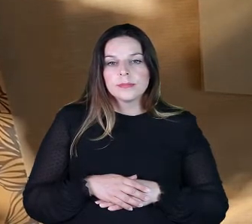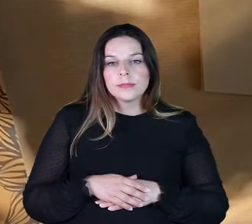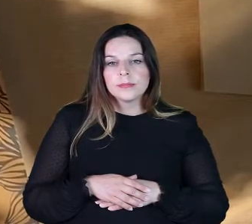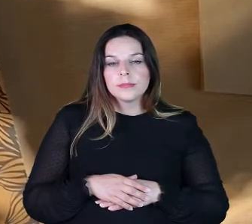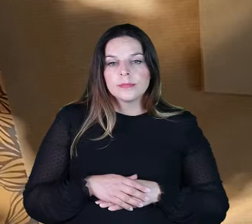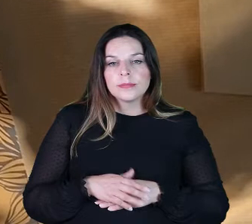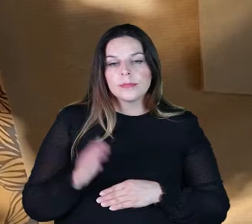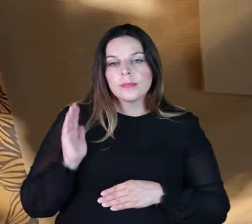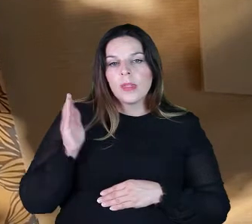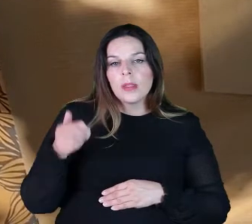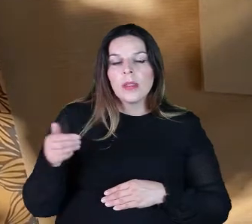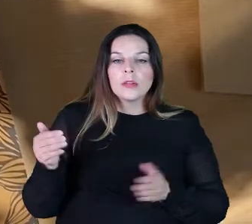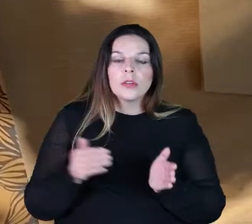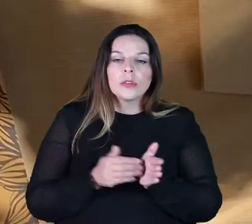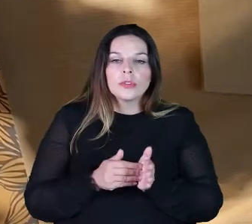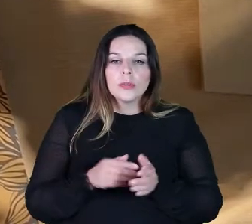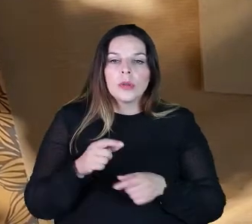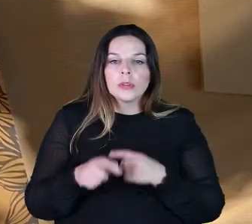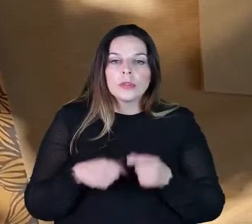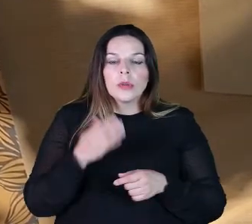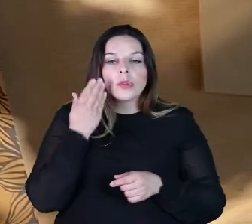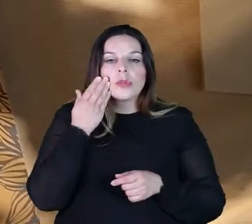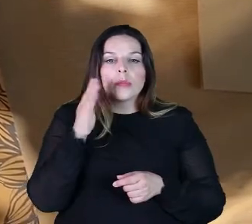Oczywiście jak zwykle trzeba będzie to zrobić bardzo